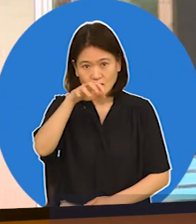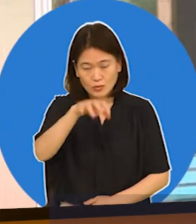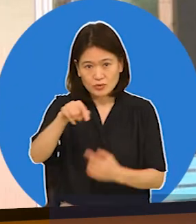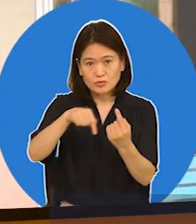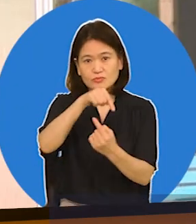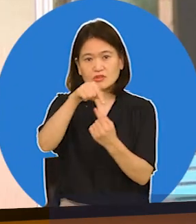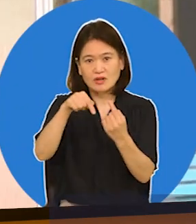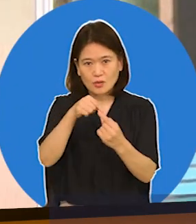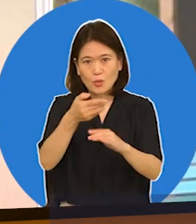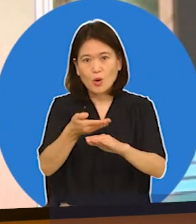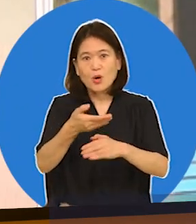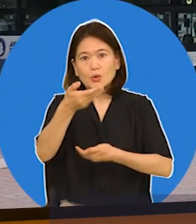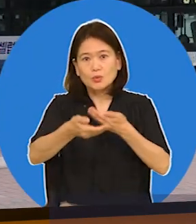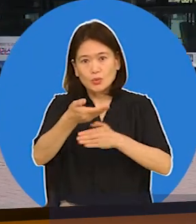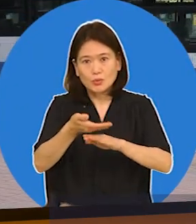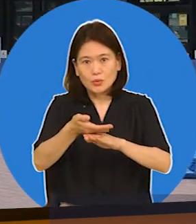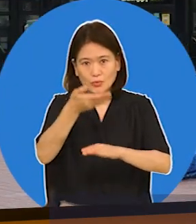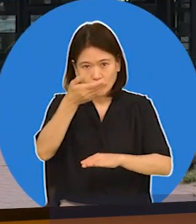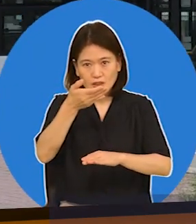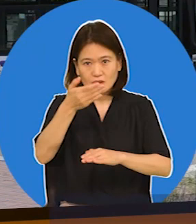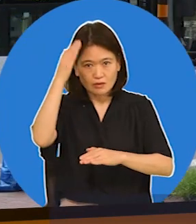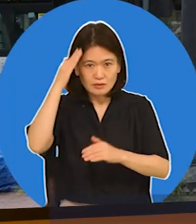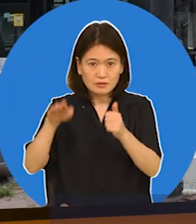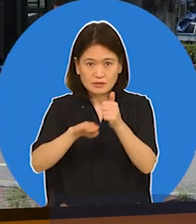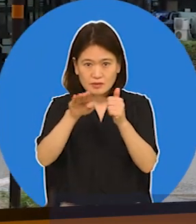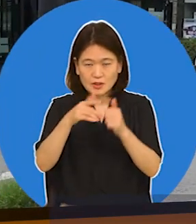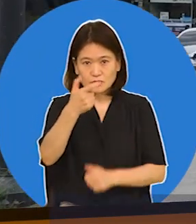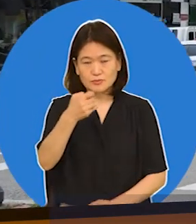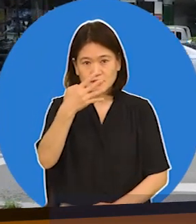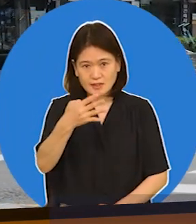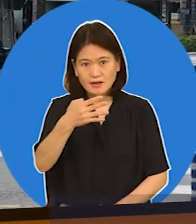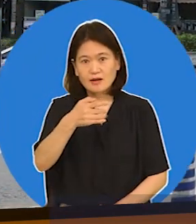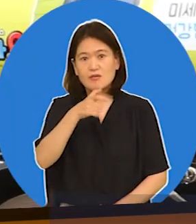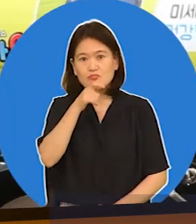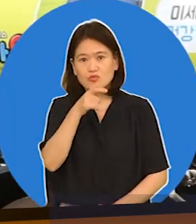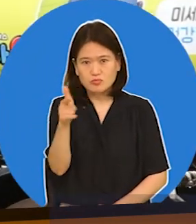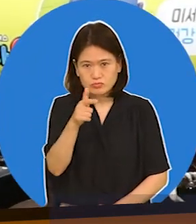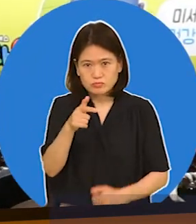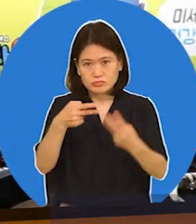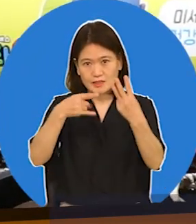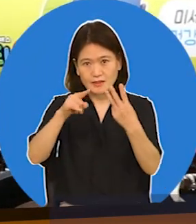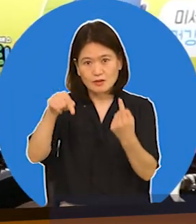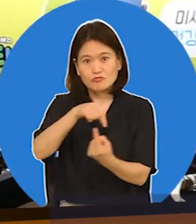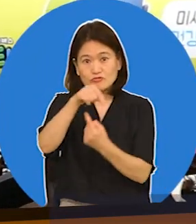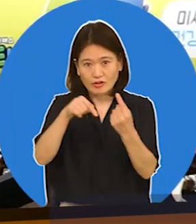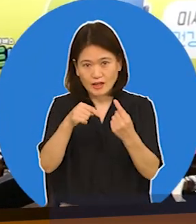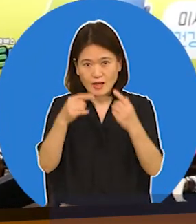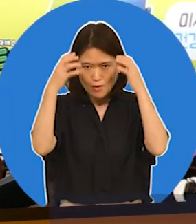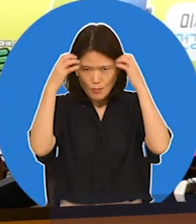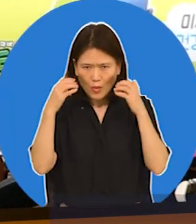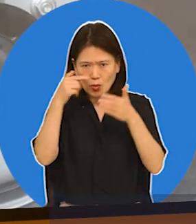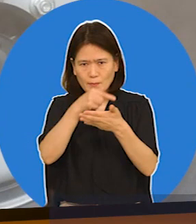쉼터 24개 소 를 운영하고 주요도로 이 폭염 대피 용 그 4막 64개 소와 살수차 세대를 수시 운영해